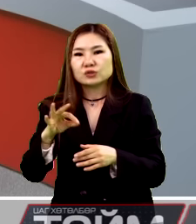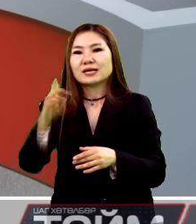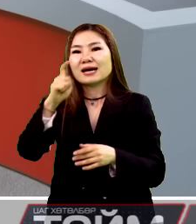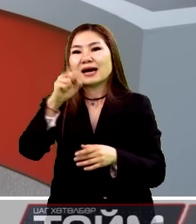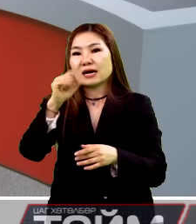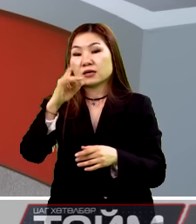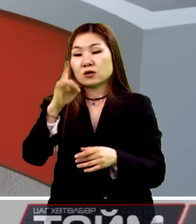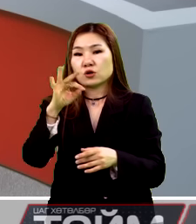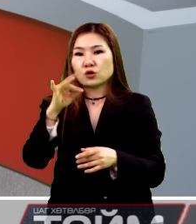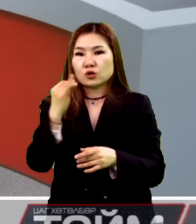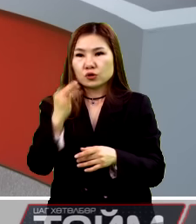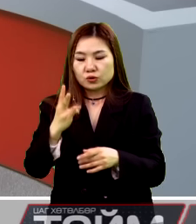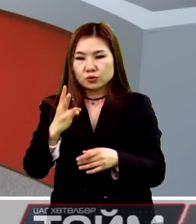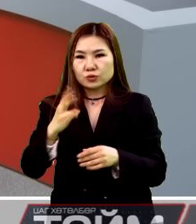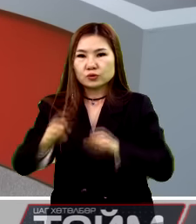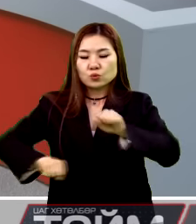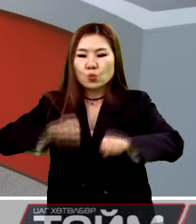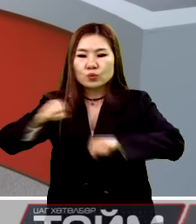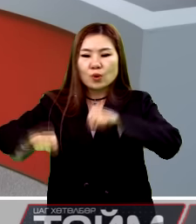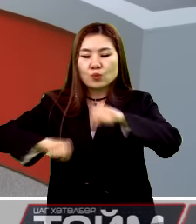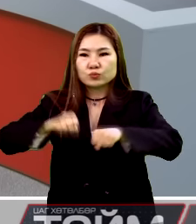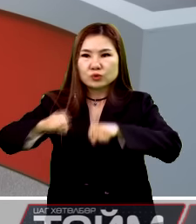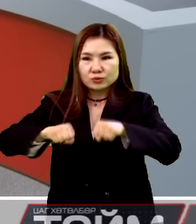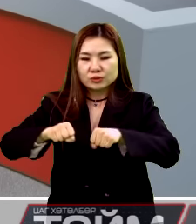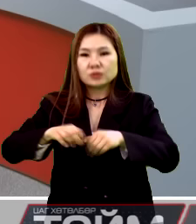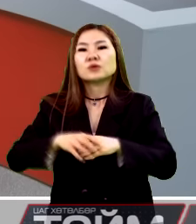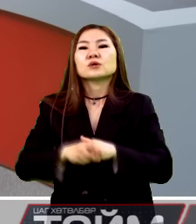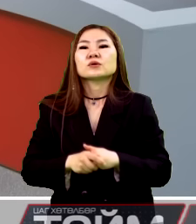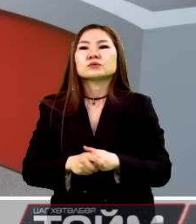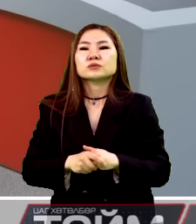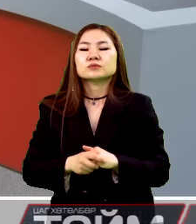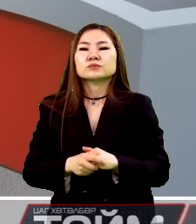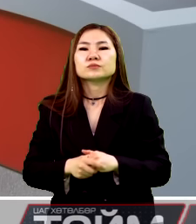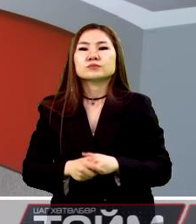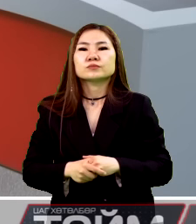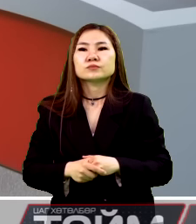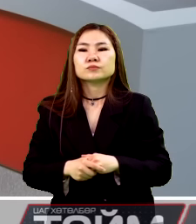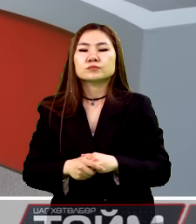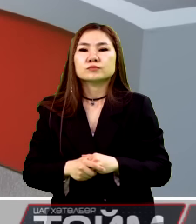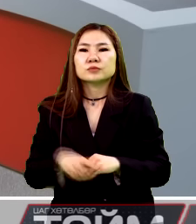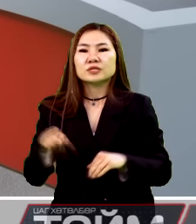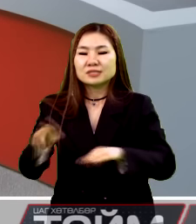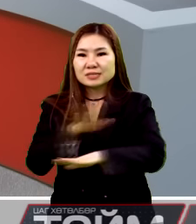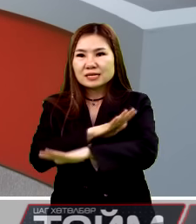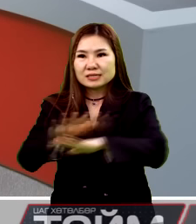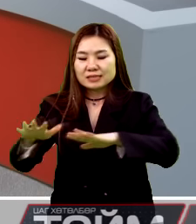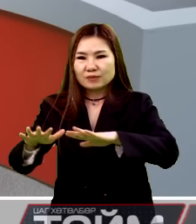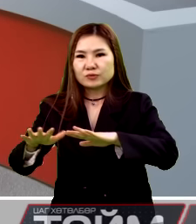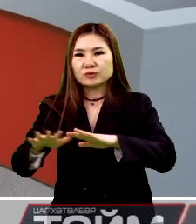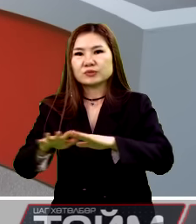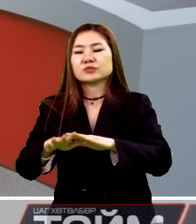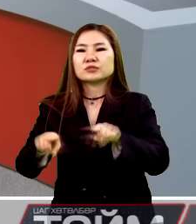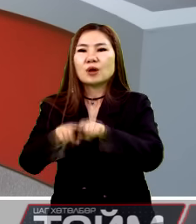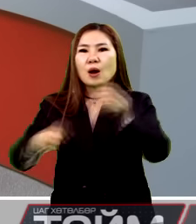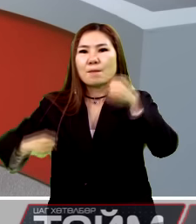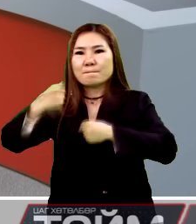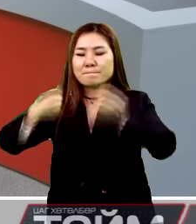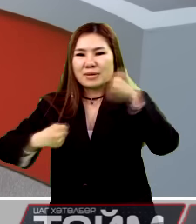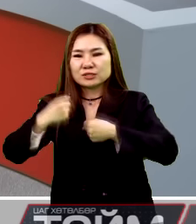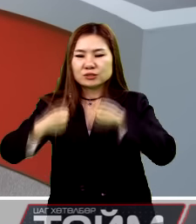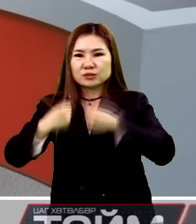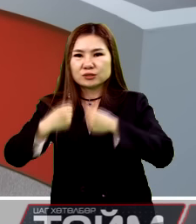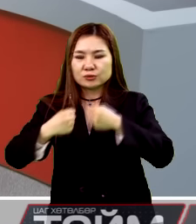хүртэл гэж одоо ярьд тийм ээ. Тэргээр бол ингээд дугуйтай хүмүүс зорчиж болно. За гэтэл одоо яасан гэхээр тэр одоо зам руу ингээд машинтай хүмүүс яваа